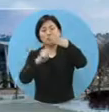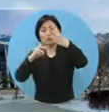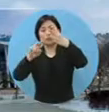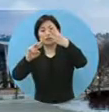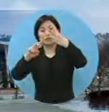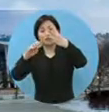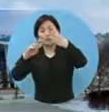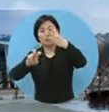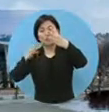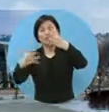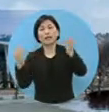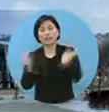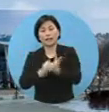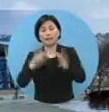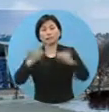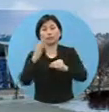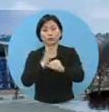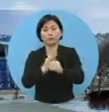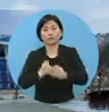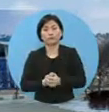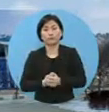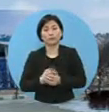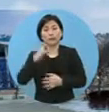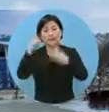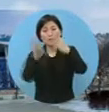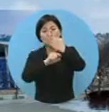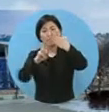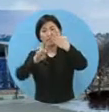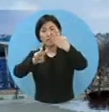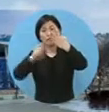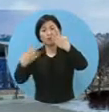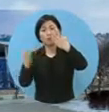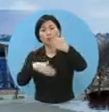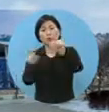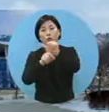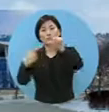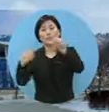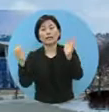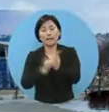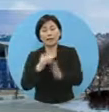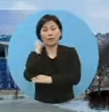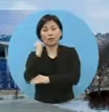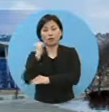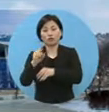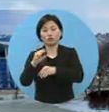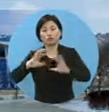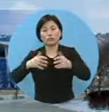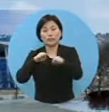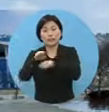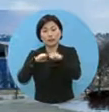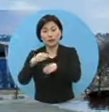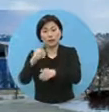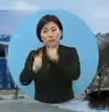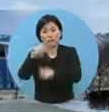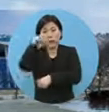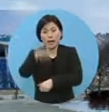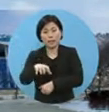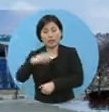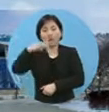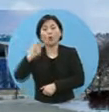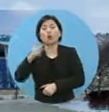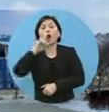모집합니다. 다음 달 29일부터 5월 6일까지 영암 국제자동차 경주장에서 록 음악과